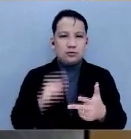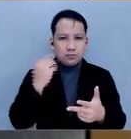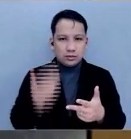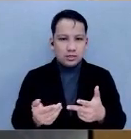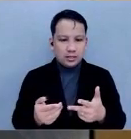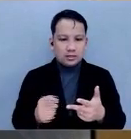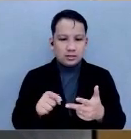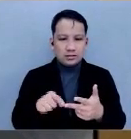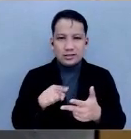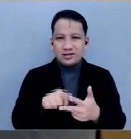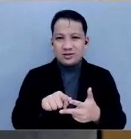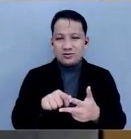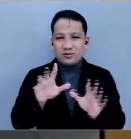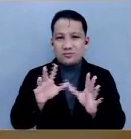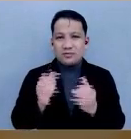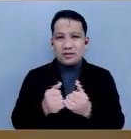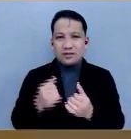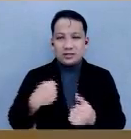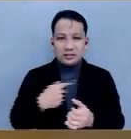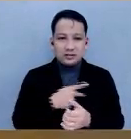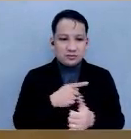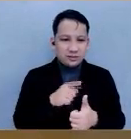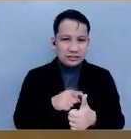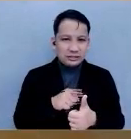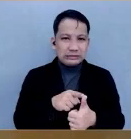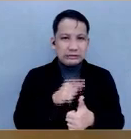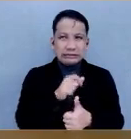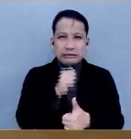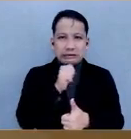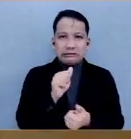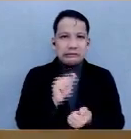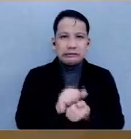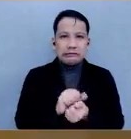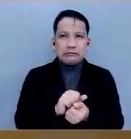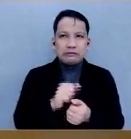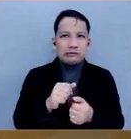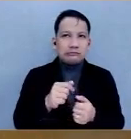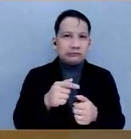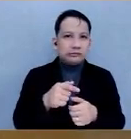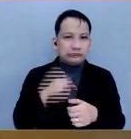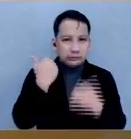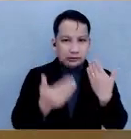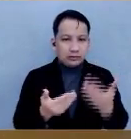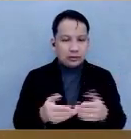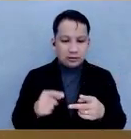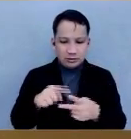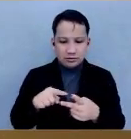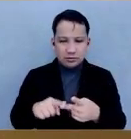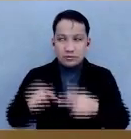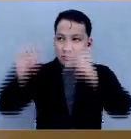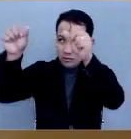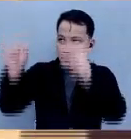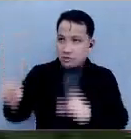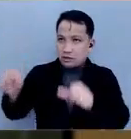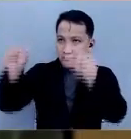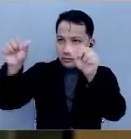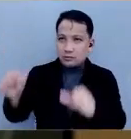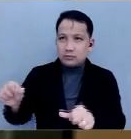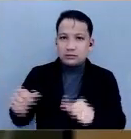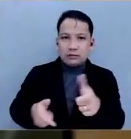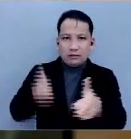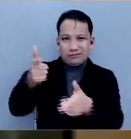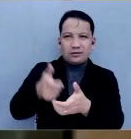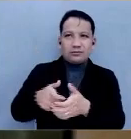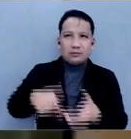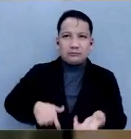sa pagkabarangay kagawad at isang sibilyan. Base sa investigasyon, nagdidikit ng tarpaulin ng mga biktima nang bigla silang paulanan ng bala. Sa